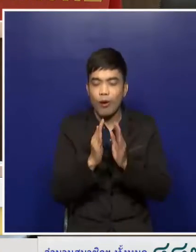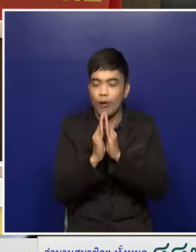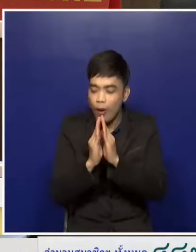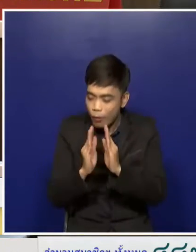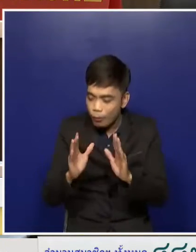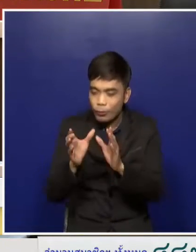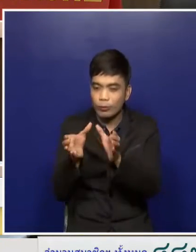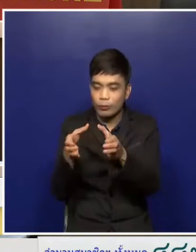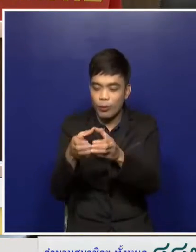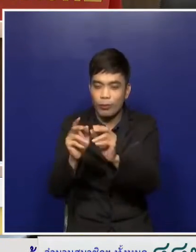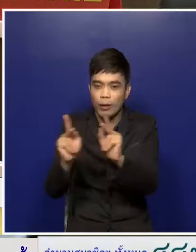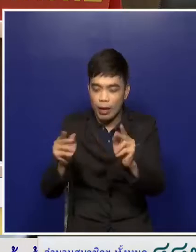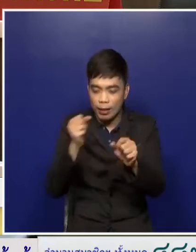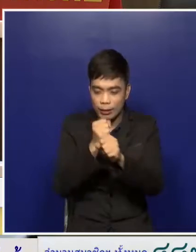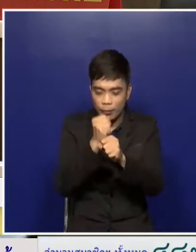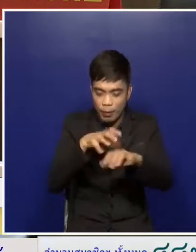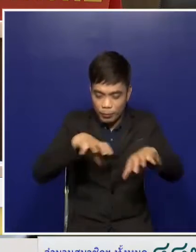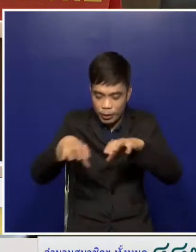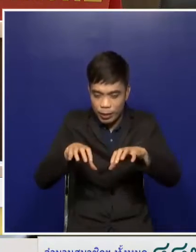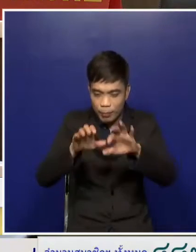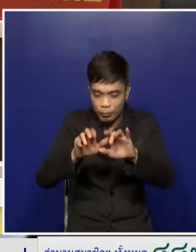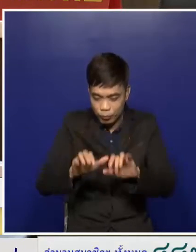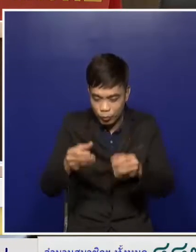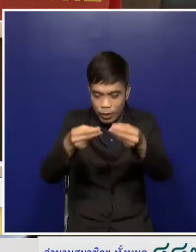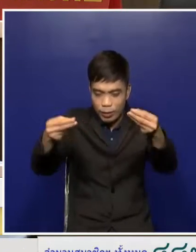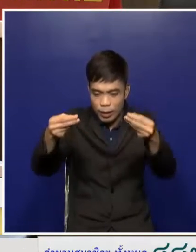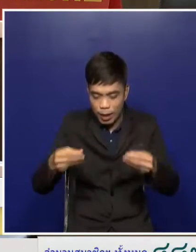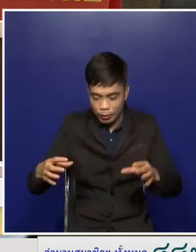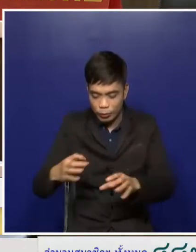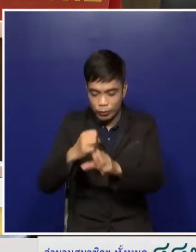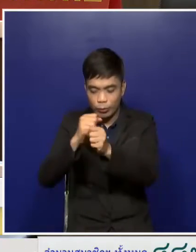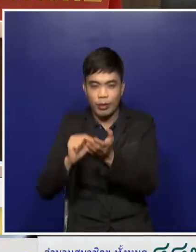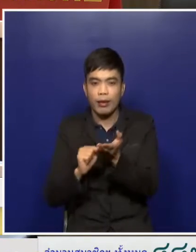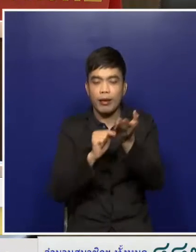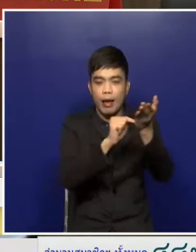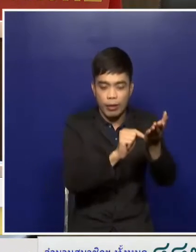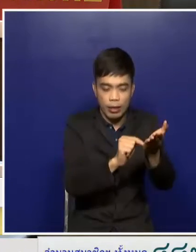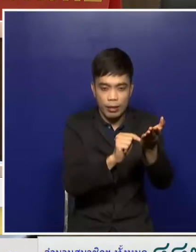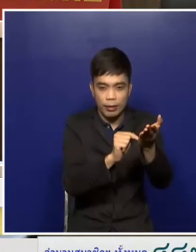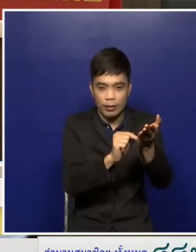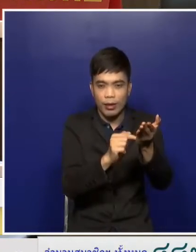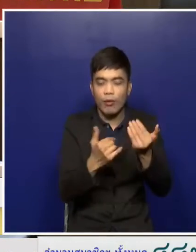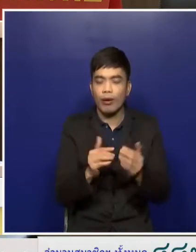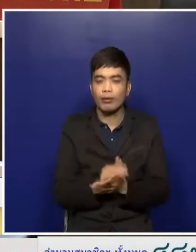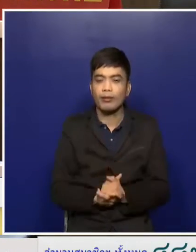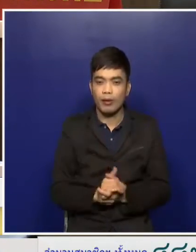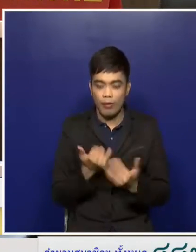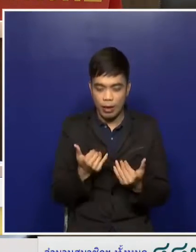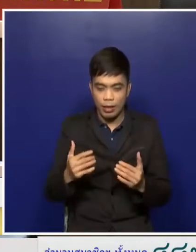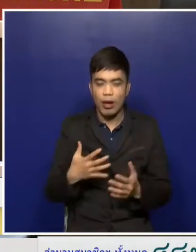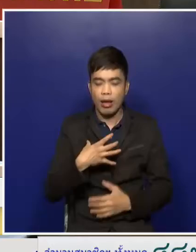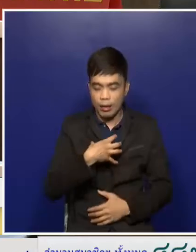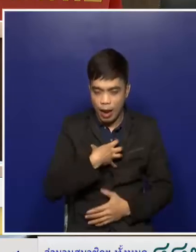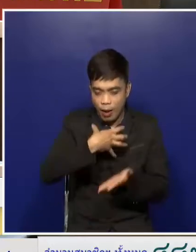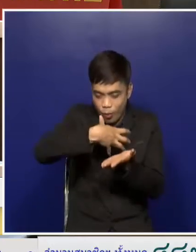กรรมาธิการที่ได้จะทำรายงานเล่มนี้มาเสนอต่อสภาผู้แทนราษฎรผมขอร่วมอภิปราย